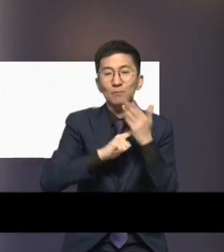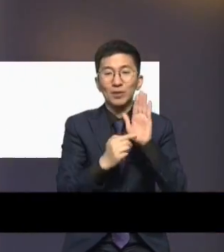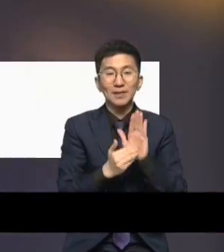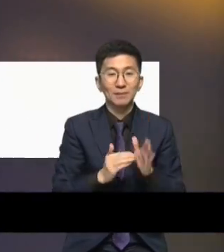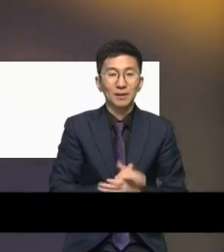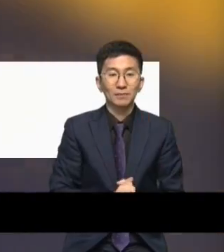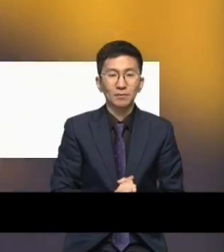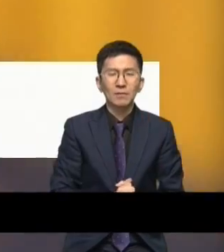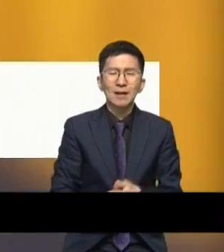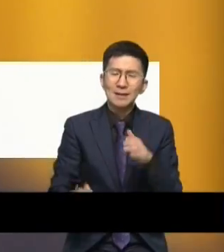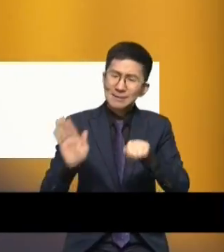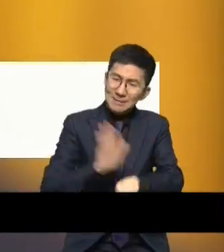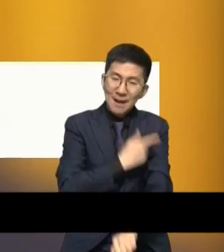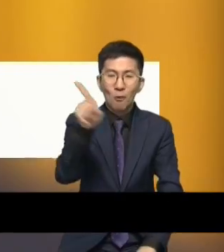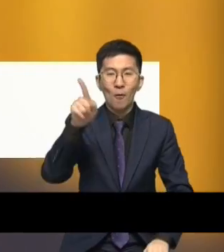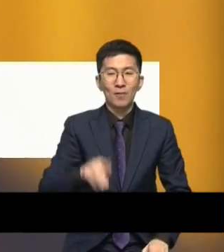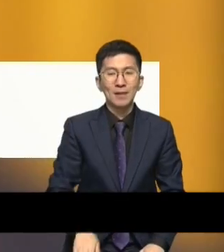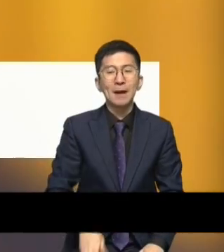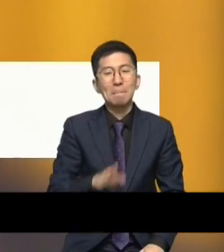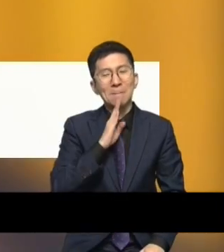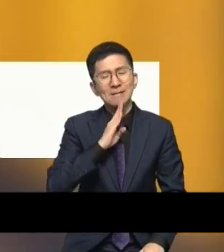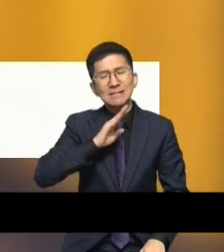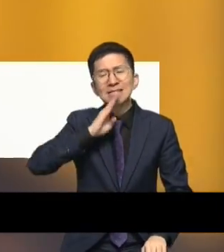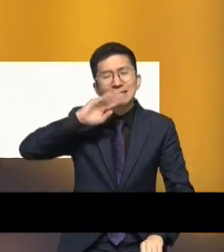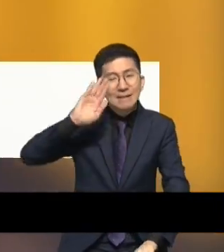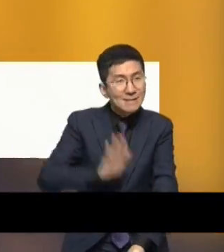Absolutely positively it's wrong.